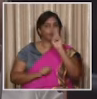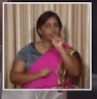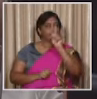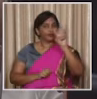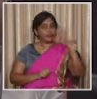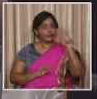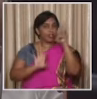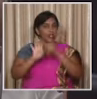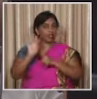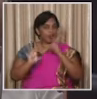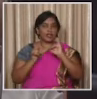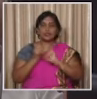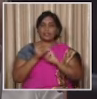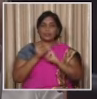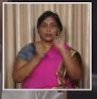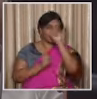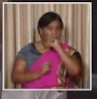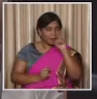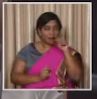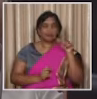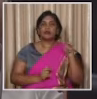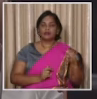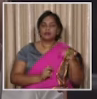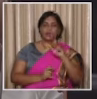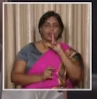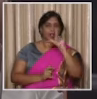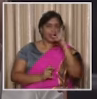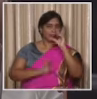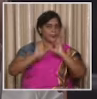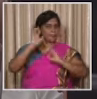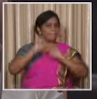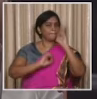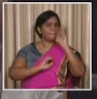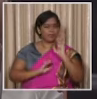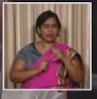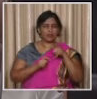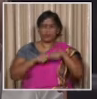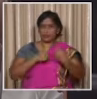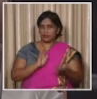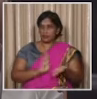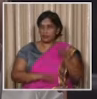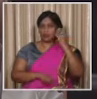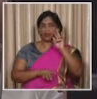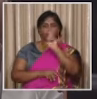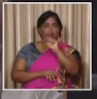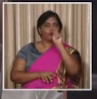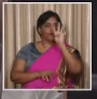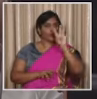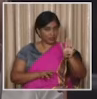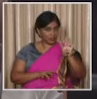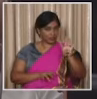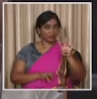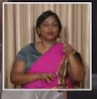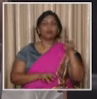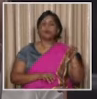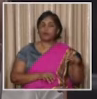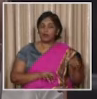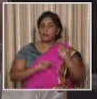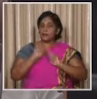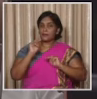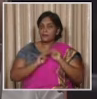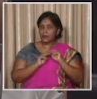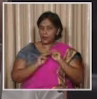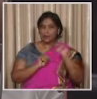2022 වසරේ සැප්තැම්බර් මාසයේදී 70%ක් තිබු උද්ධමනය 2024 වසරේ